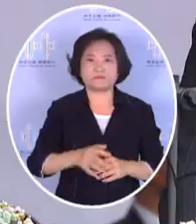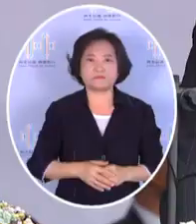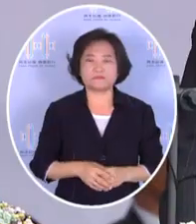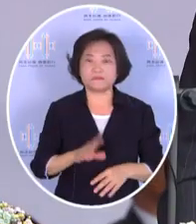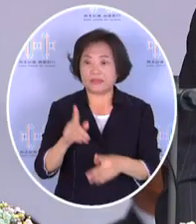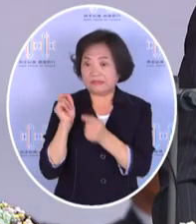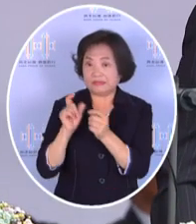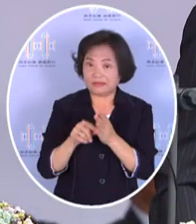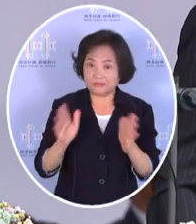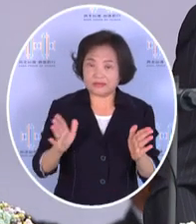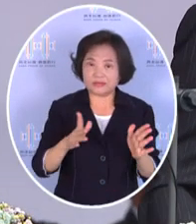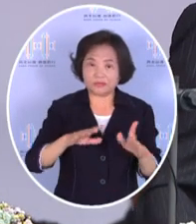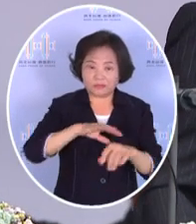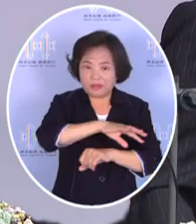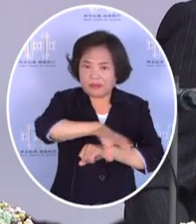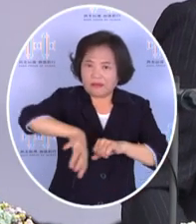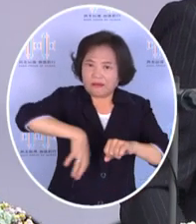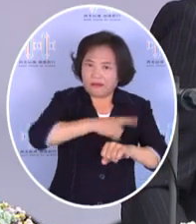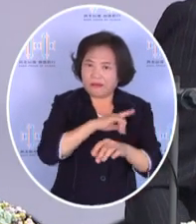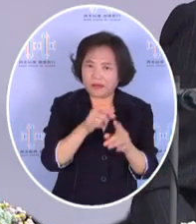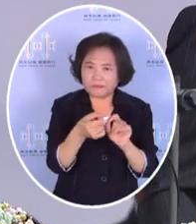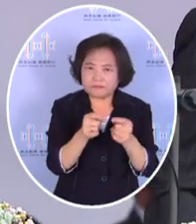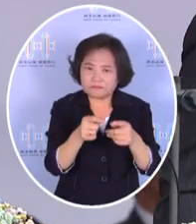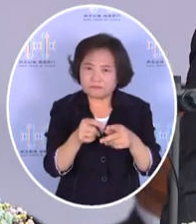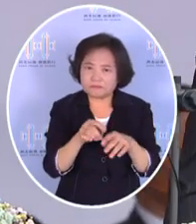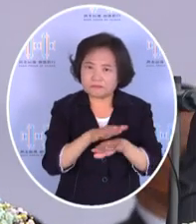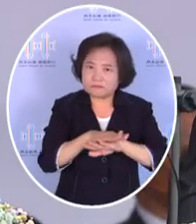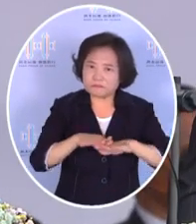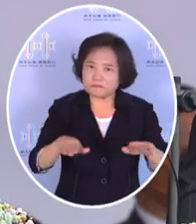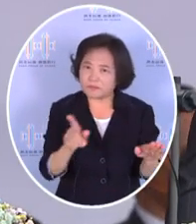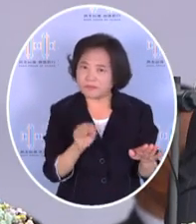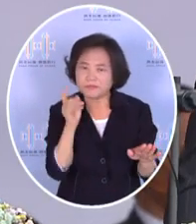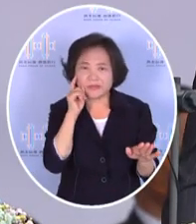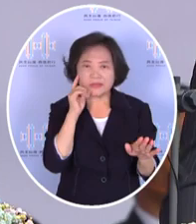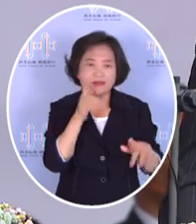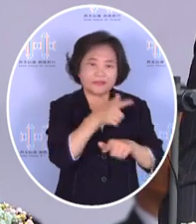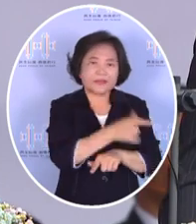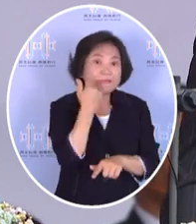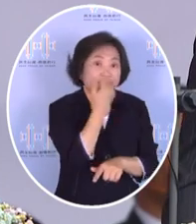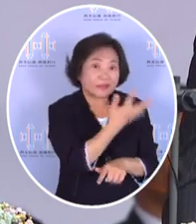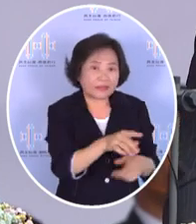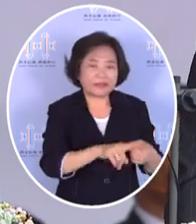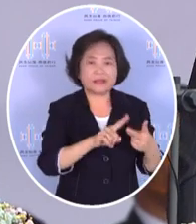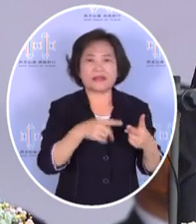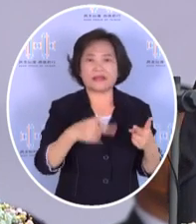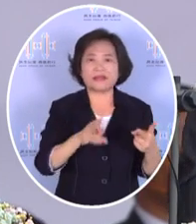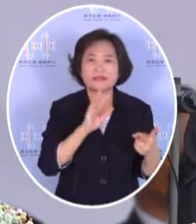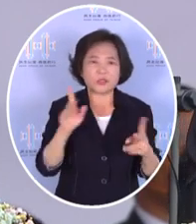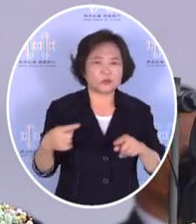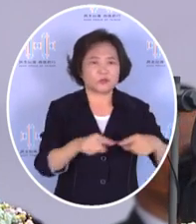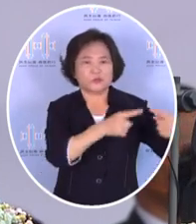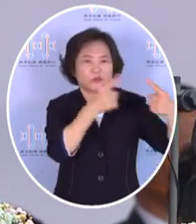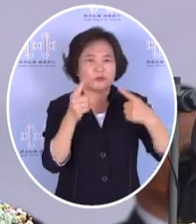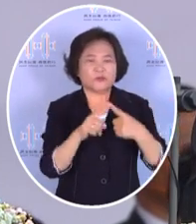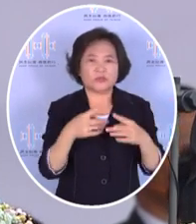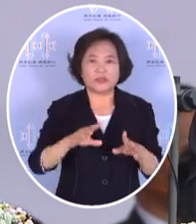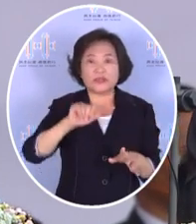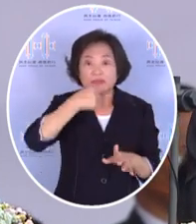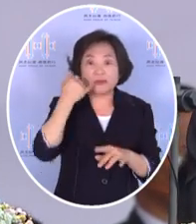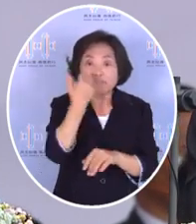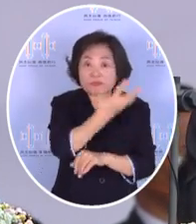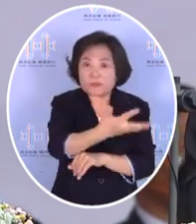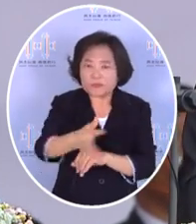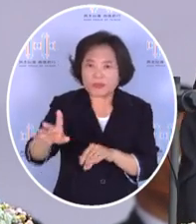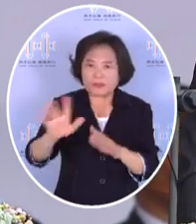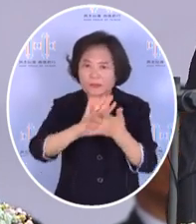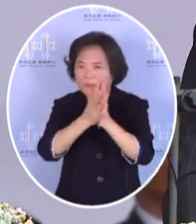注意着区域安全情势的变动，从南海、东海主权争议、中印冲突，到台海局势的